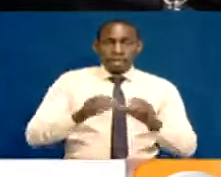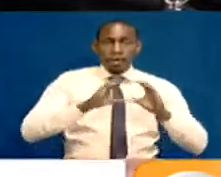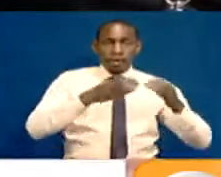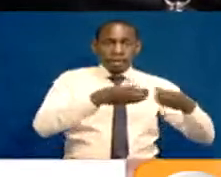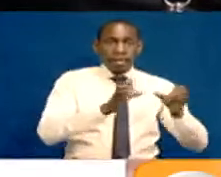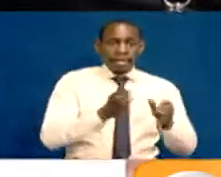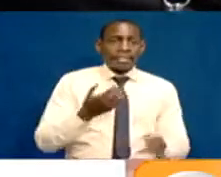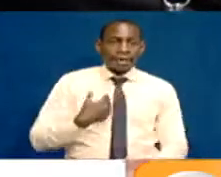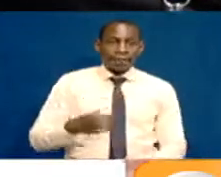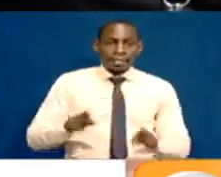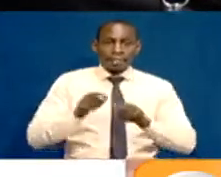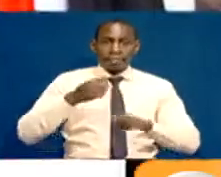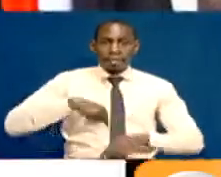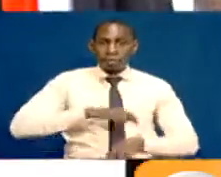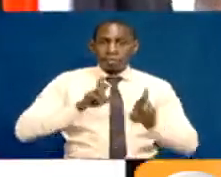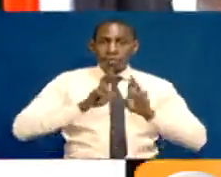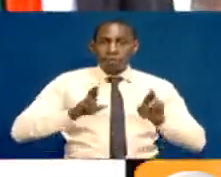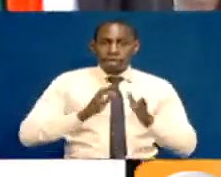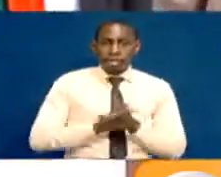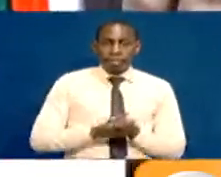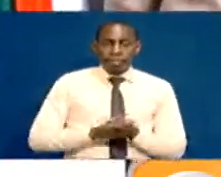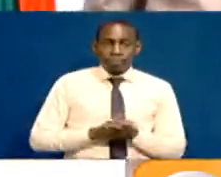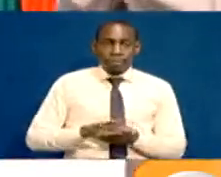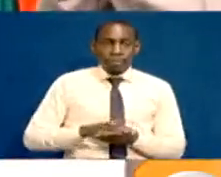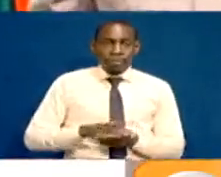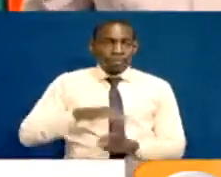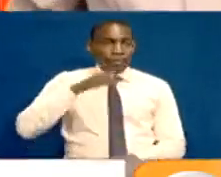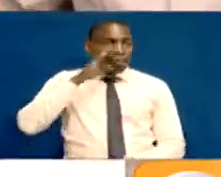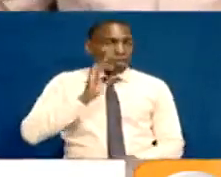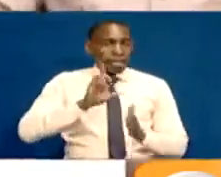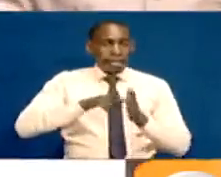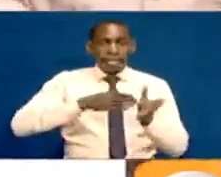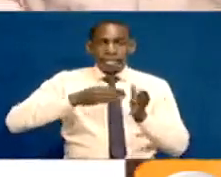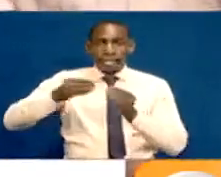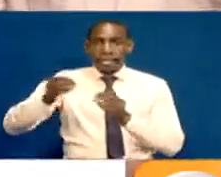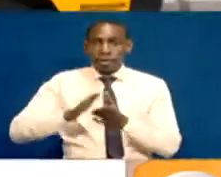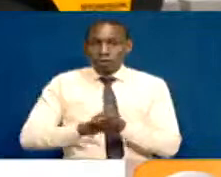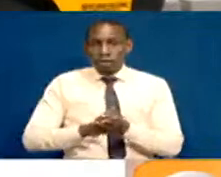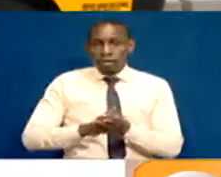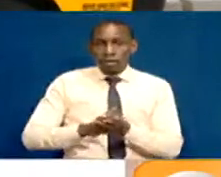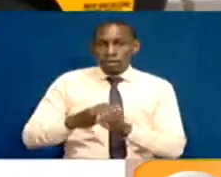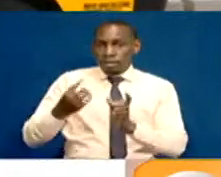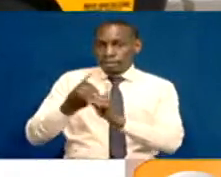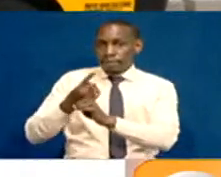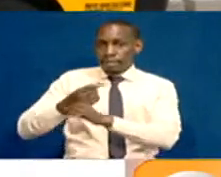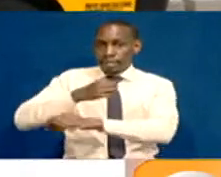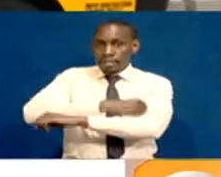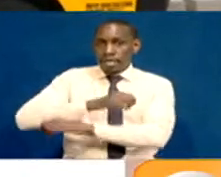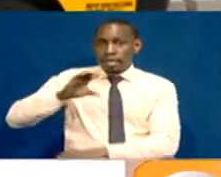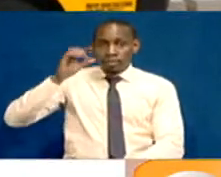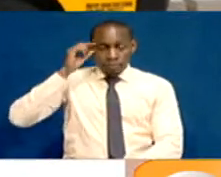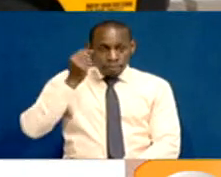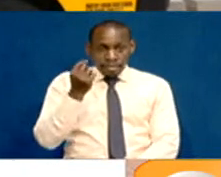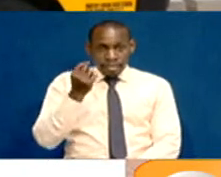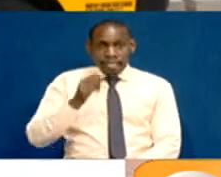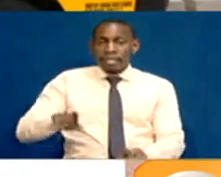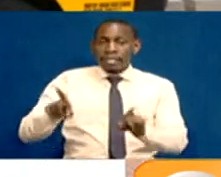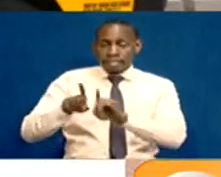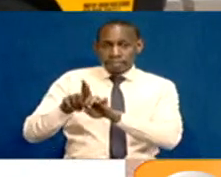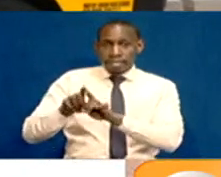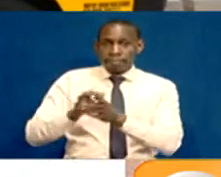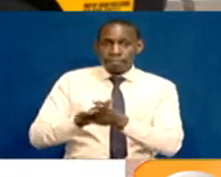madarasa tunayo na tuko tayari. Magoha kisha alifululiza hadi shule za Light Academy na Mary Joy County Mombasa,